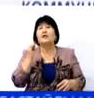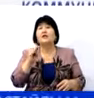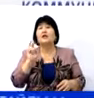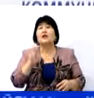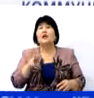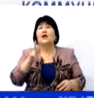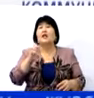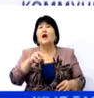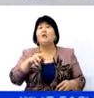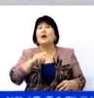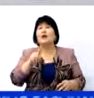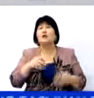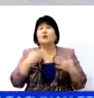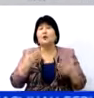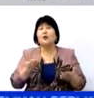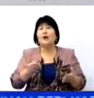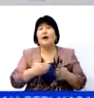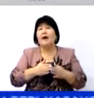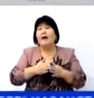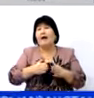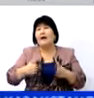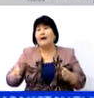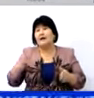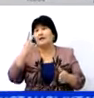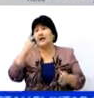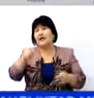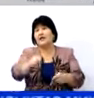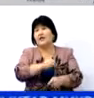келушілердің намаз оқығанда ара қашықтықты 2 метрді сақтау керек.